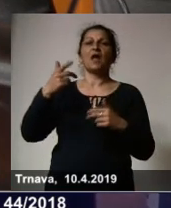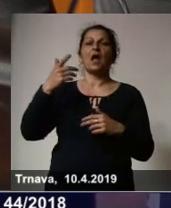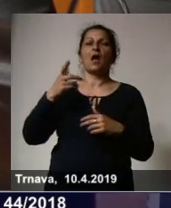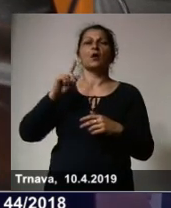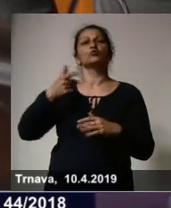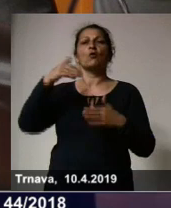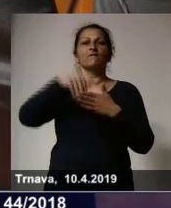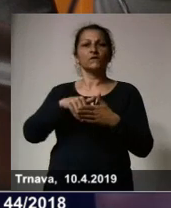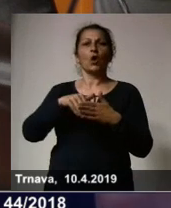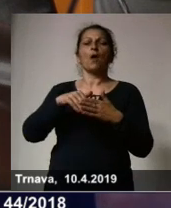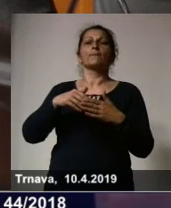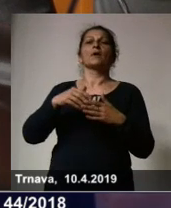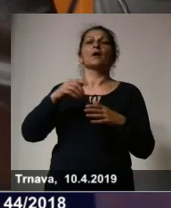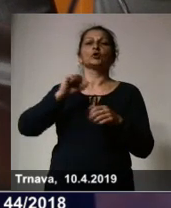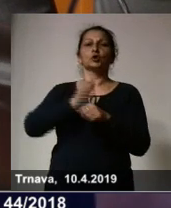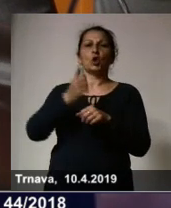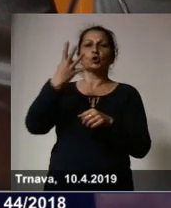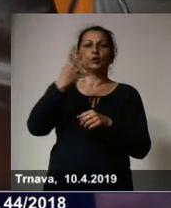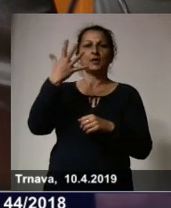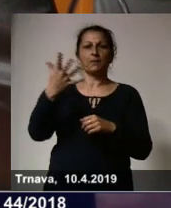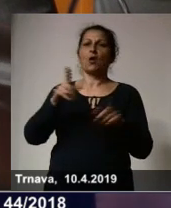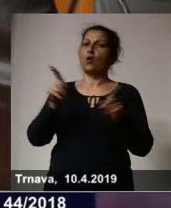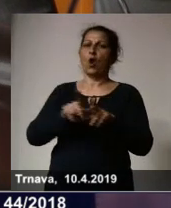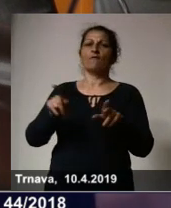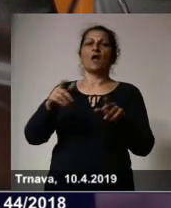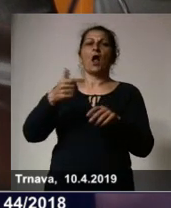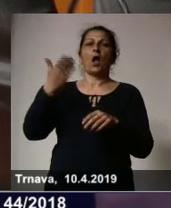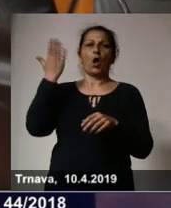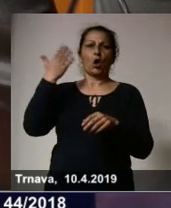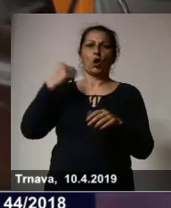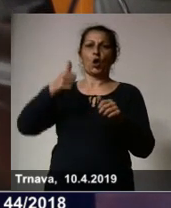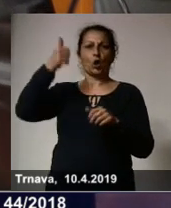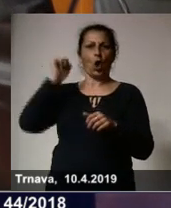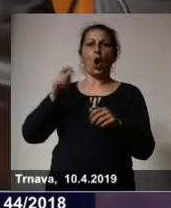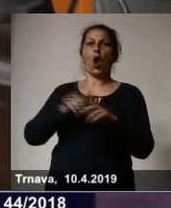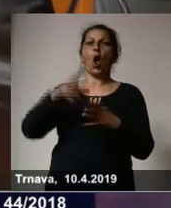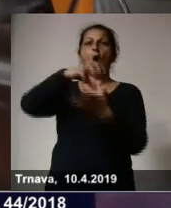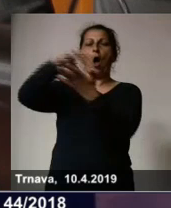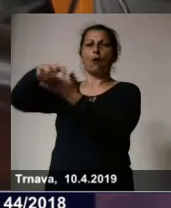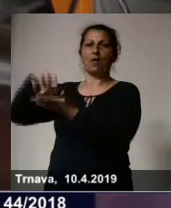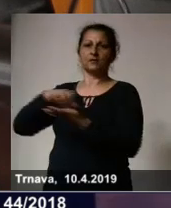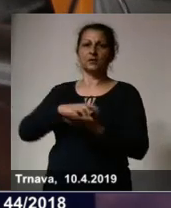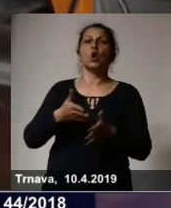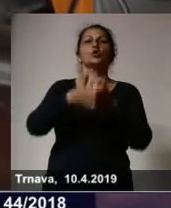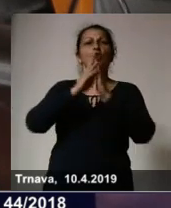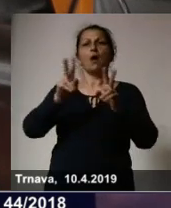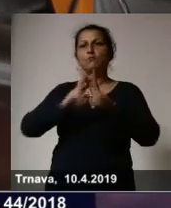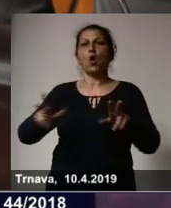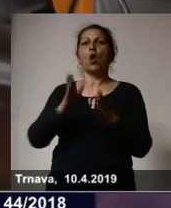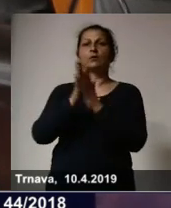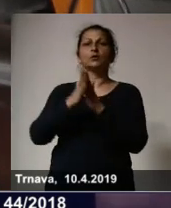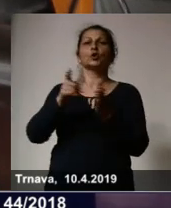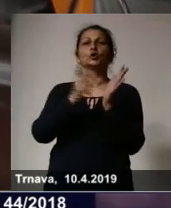VZN číslo 45 z rovnakého roku pre obce. Žiadatelia mohli zasielať svoje žiadosti